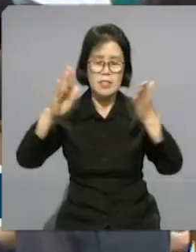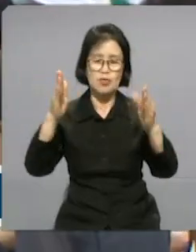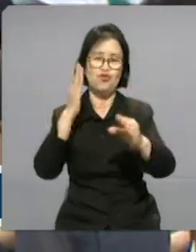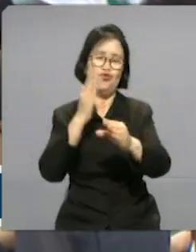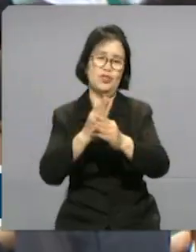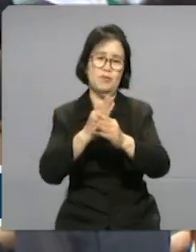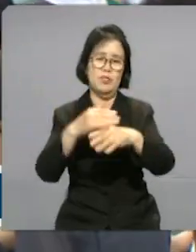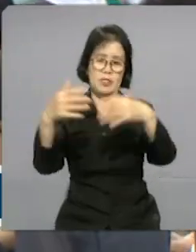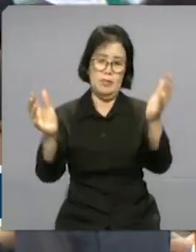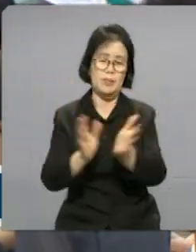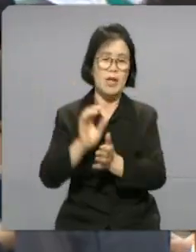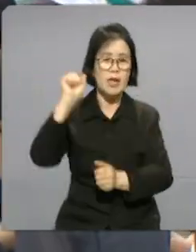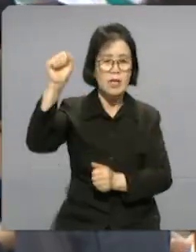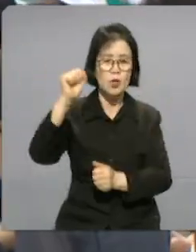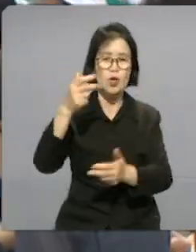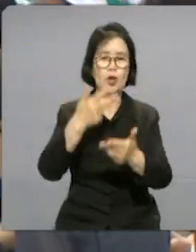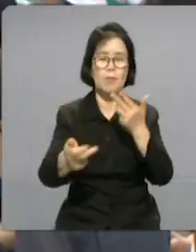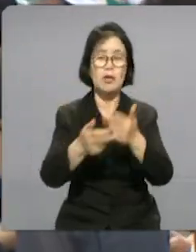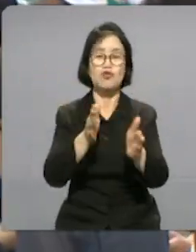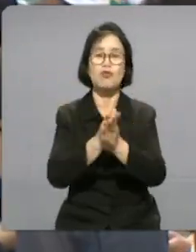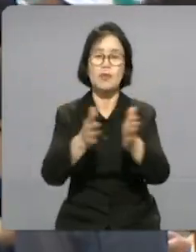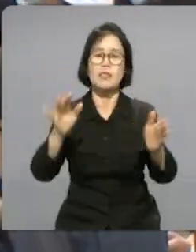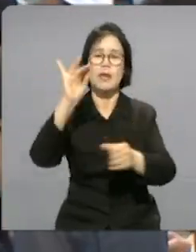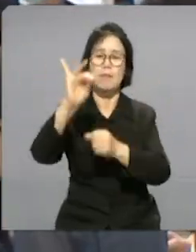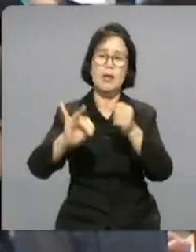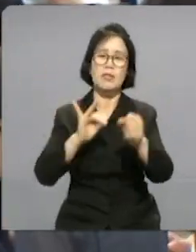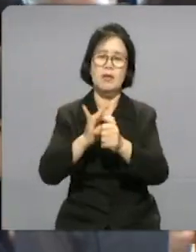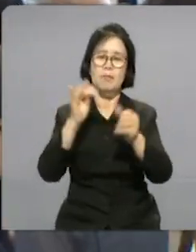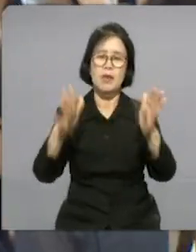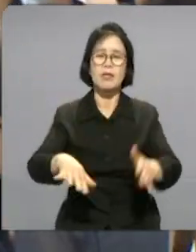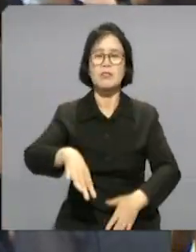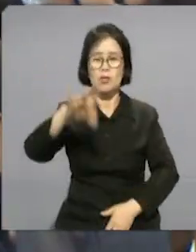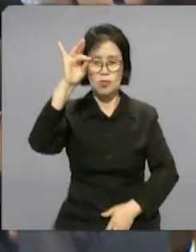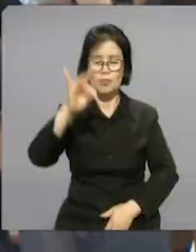이번 집단 행동은 협회가 출범한 지 100년 만에 처음입니다.